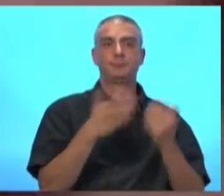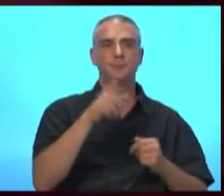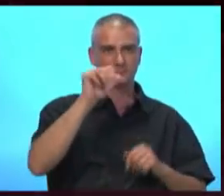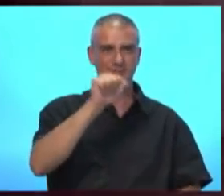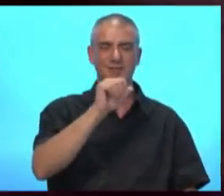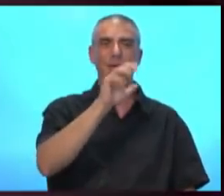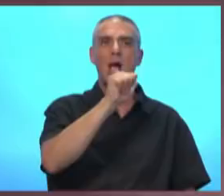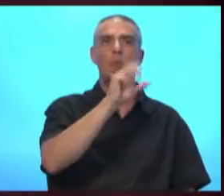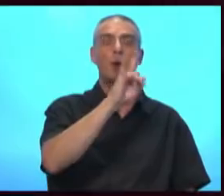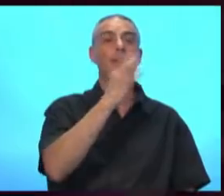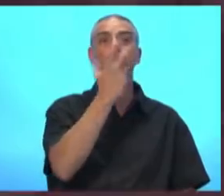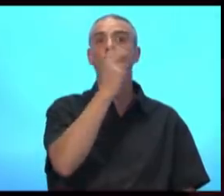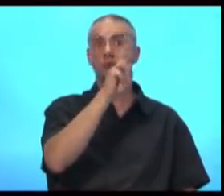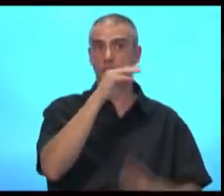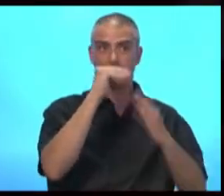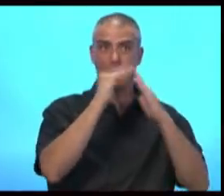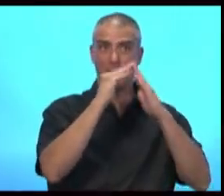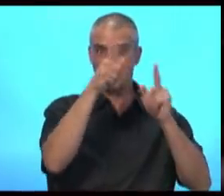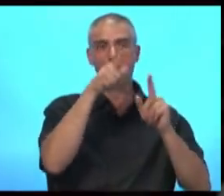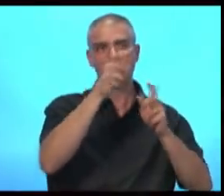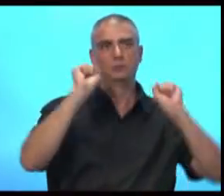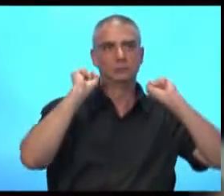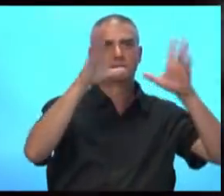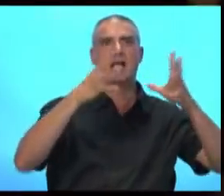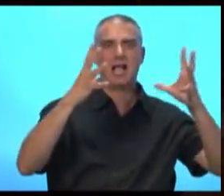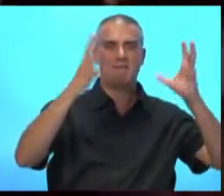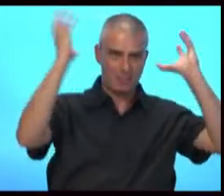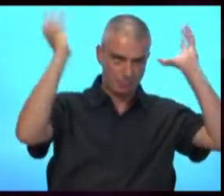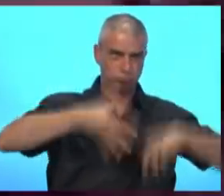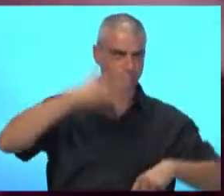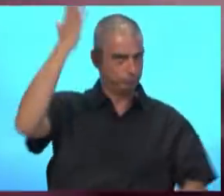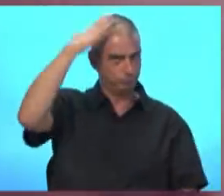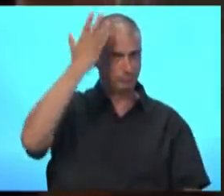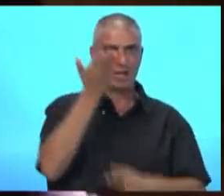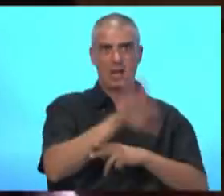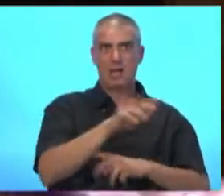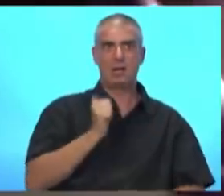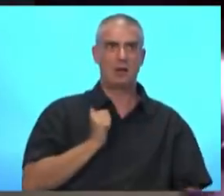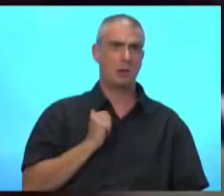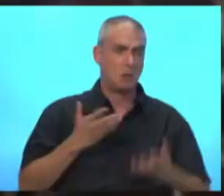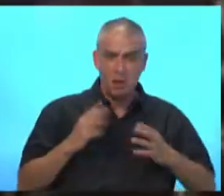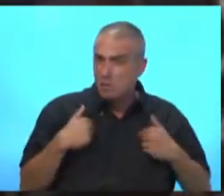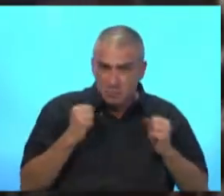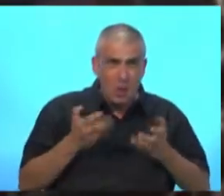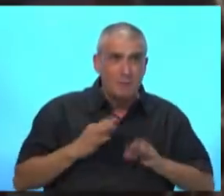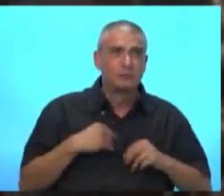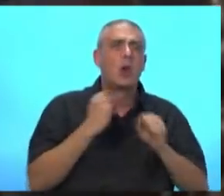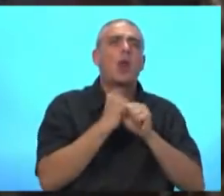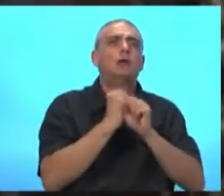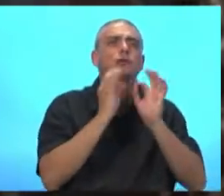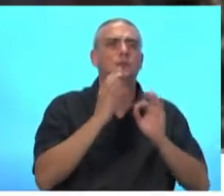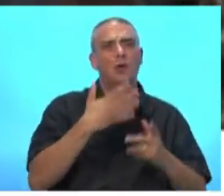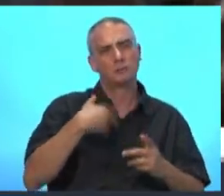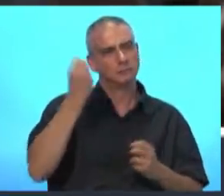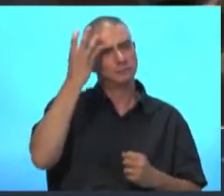חמד, בן 32 מהמחנה, הוא שהשליך את הסלע שפגע בלוברסקי. אני מתמעין אם אבני מעמל אישו, איזם אידם לבסו אבני